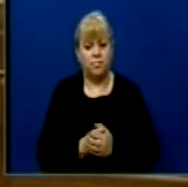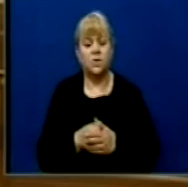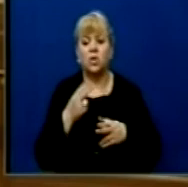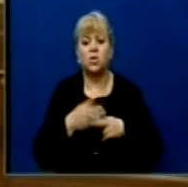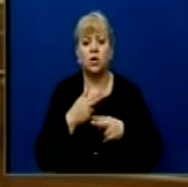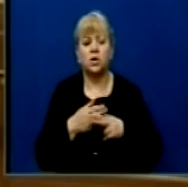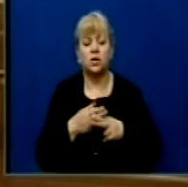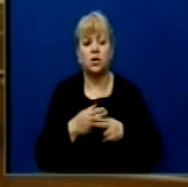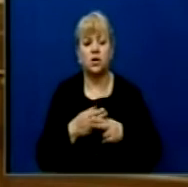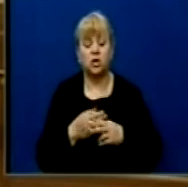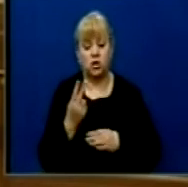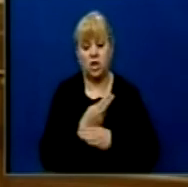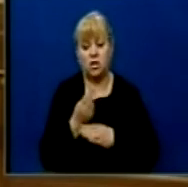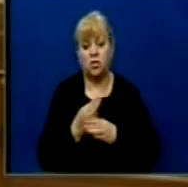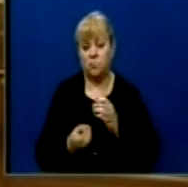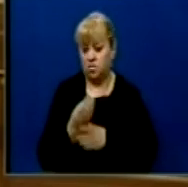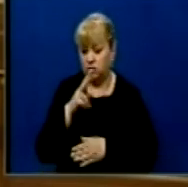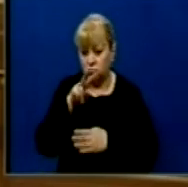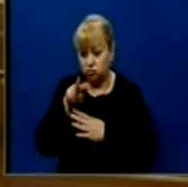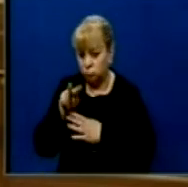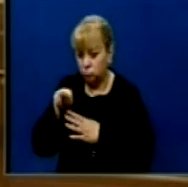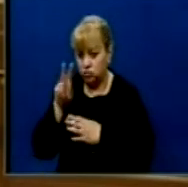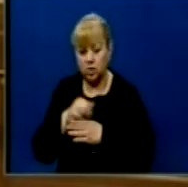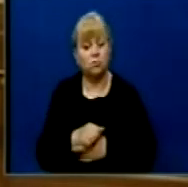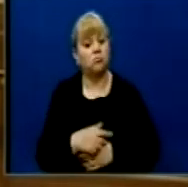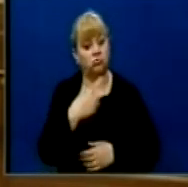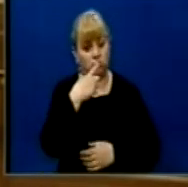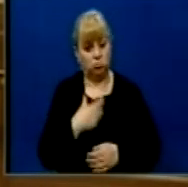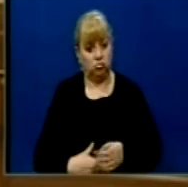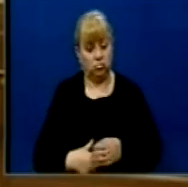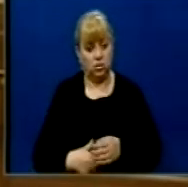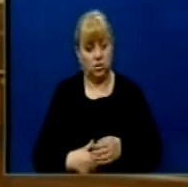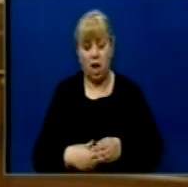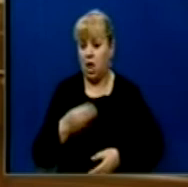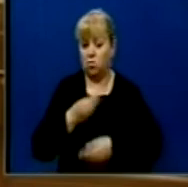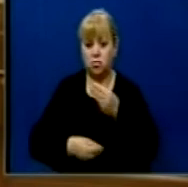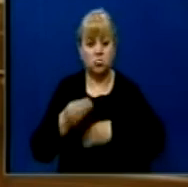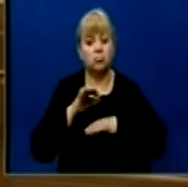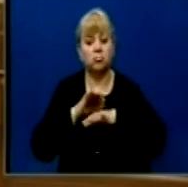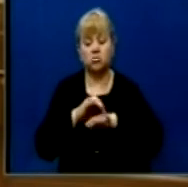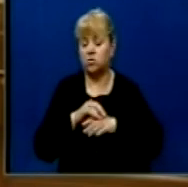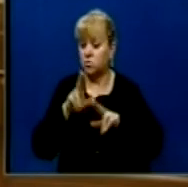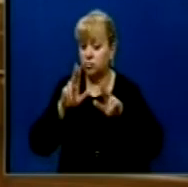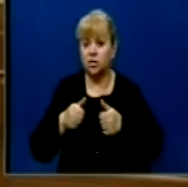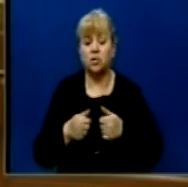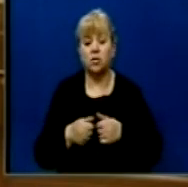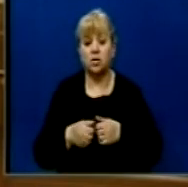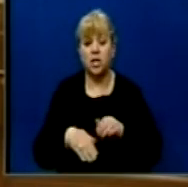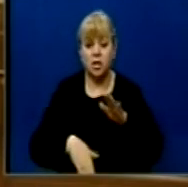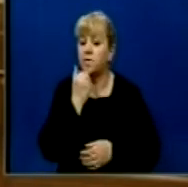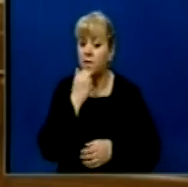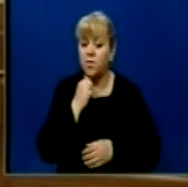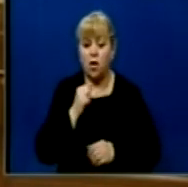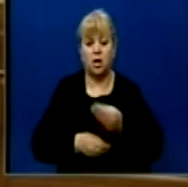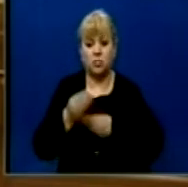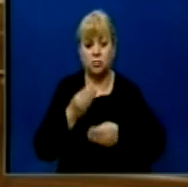shteti zhvillimor, i cili i merr masat dhe është aktër në skenën ekonomike për t'ja mundësuar rritjen e prodhimit,